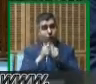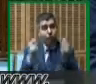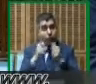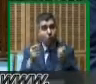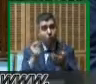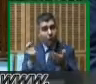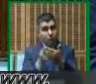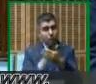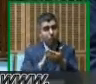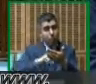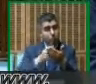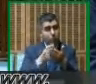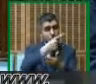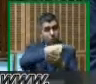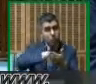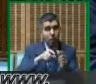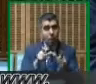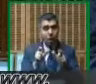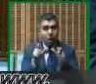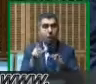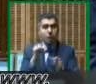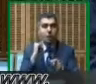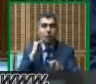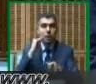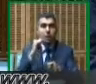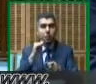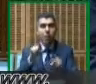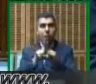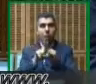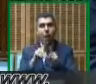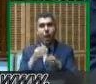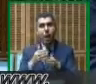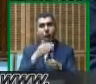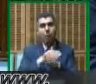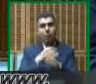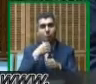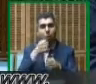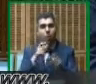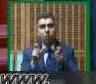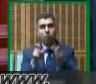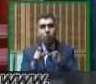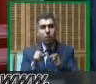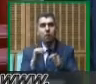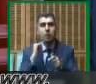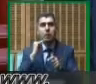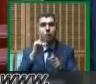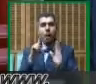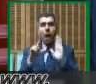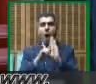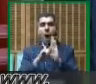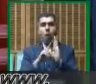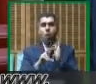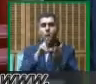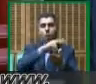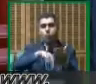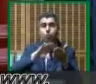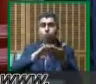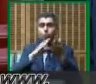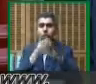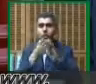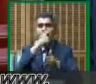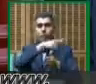لم يكن يجرأ أحد على الاقتراب منها سابقا تدعونا إلى طرح إشكالية تدبير الإعلام الجمعوي